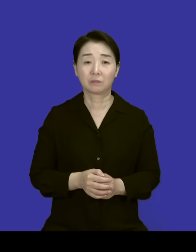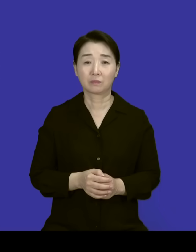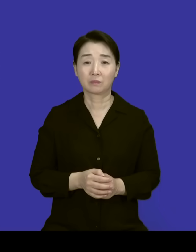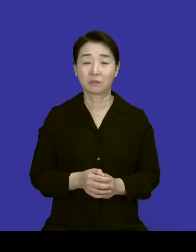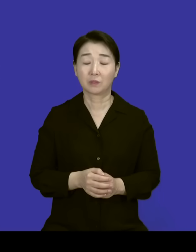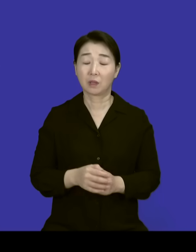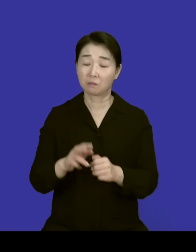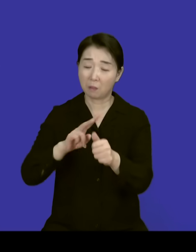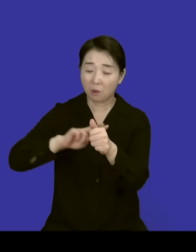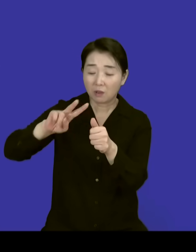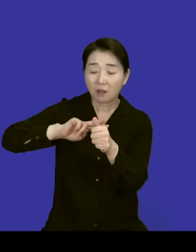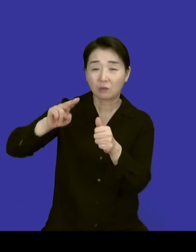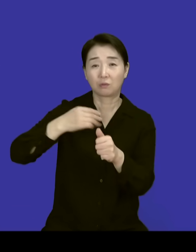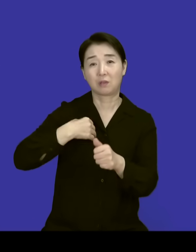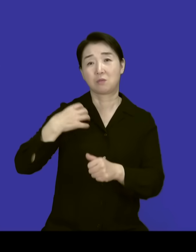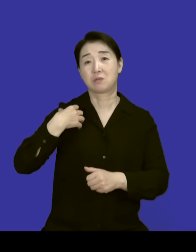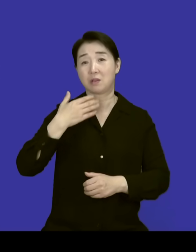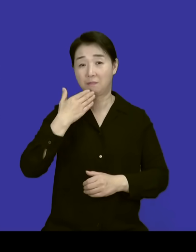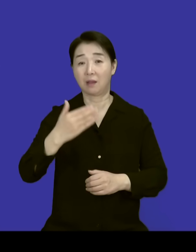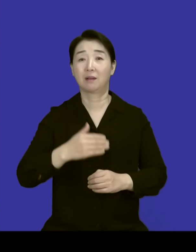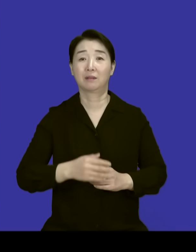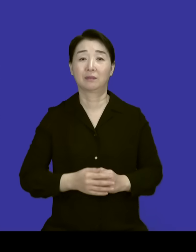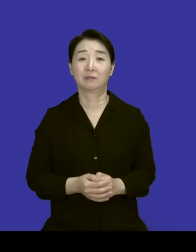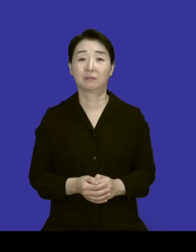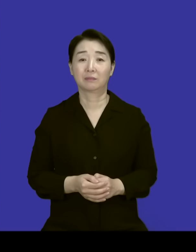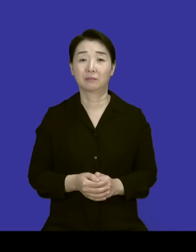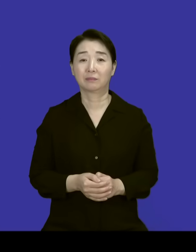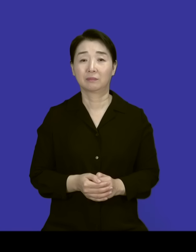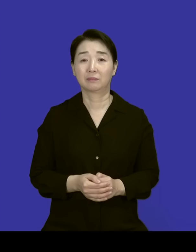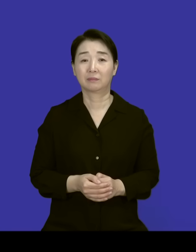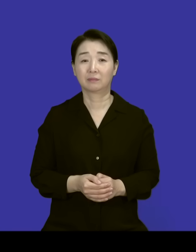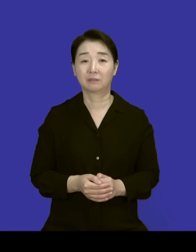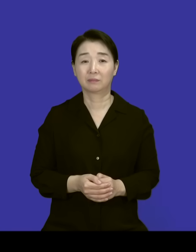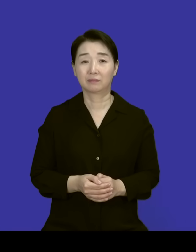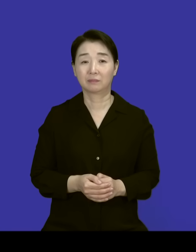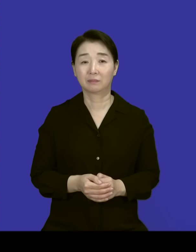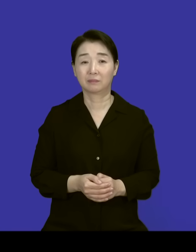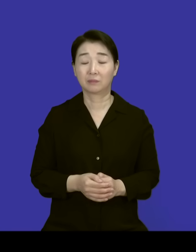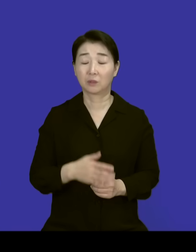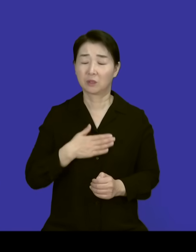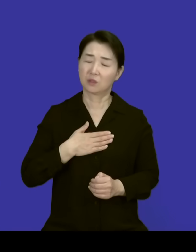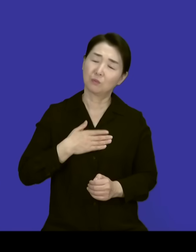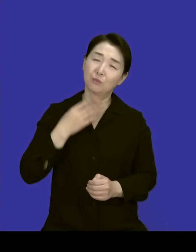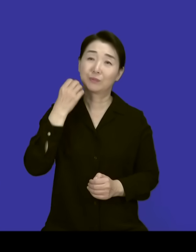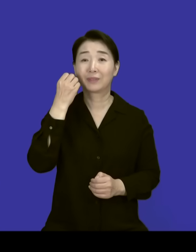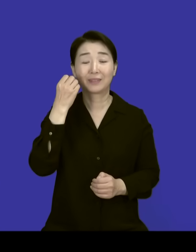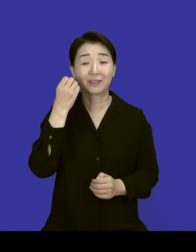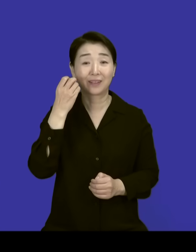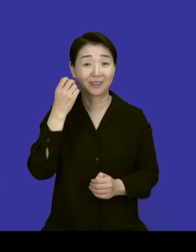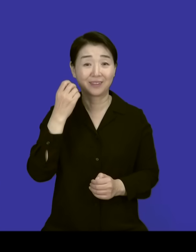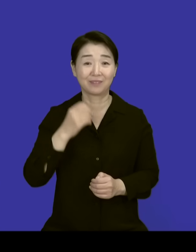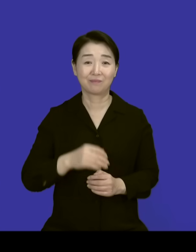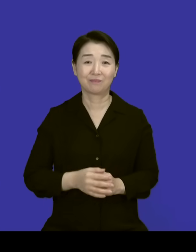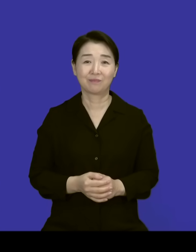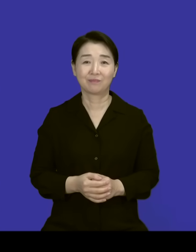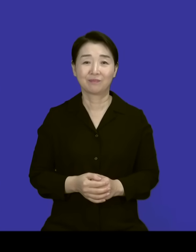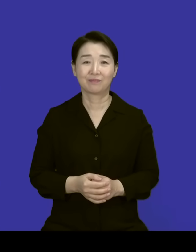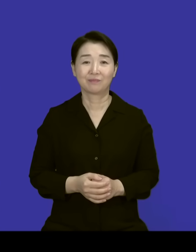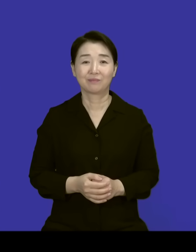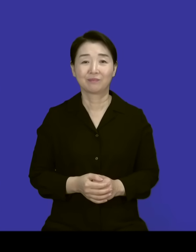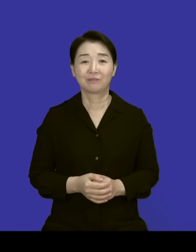머리 깎아드리는 걸 제가 할 수 있을 것 같아요. 그러세요. 예, 그래서 굉장히 기분이 묘해요. 처음에. 예, 그래서